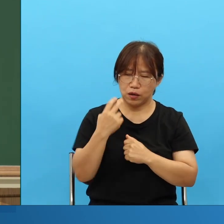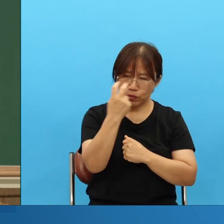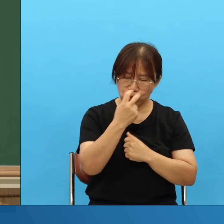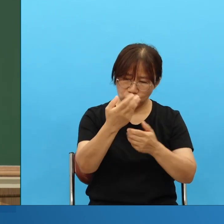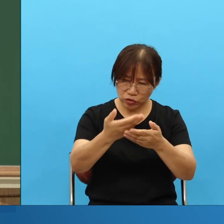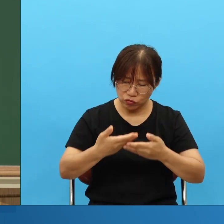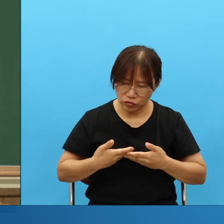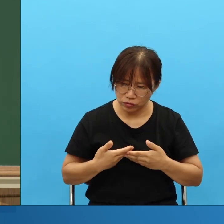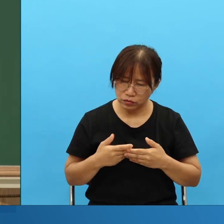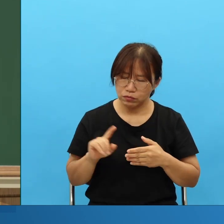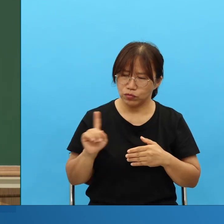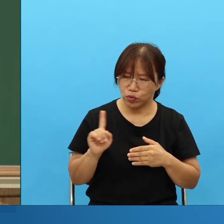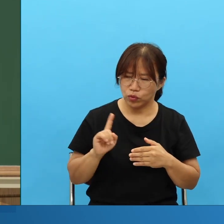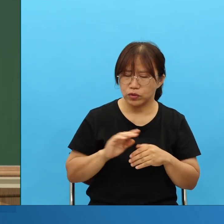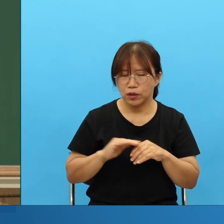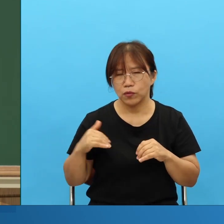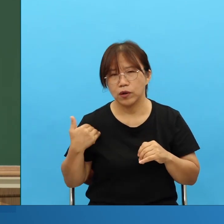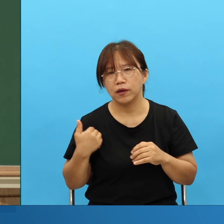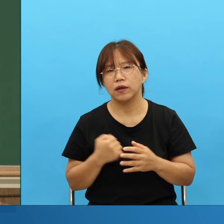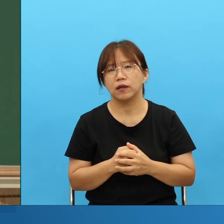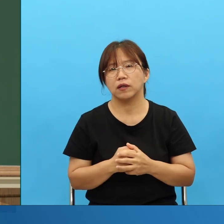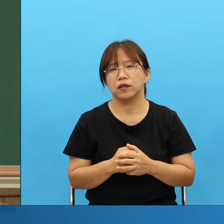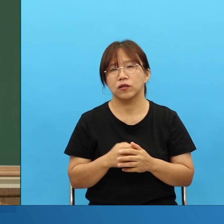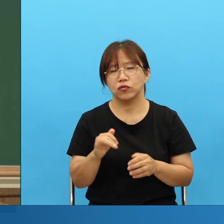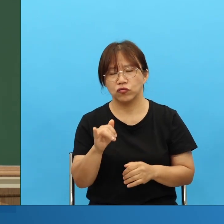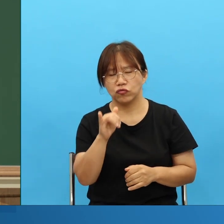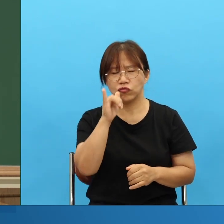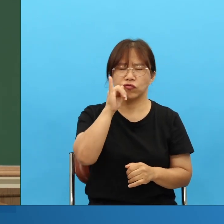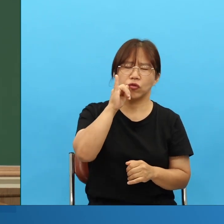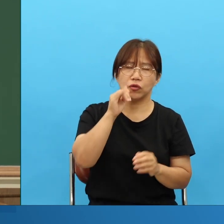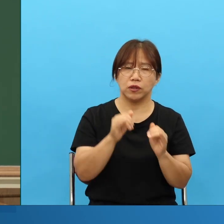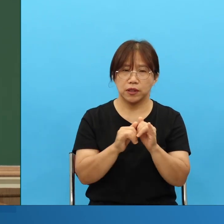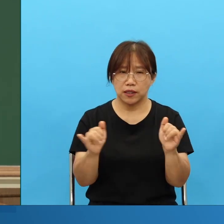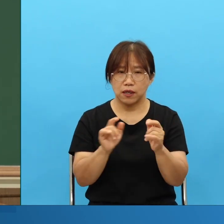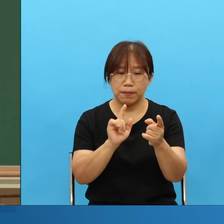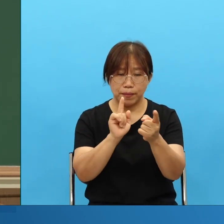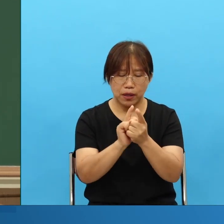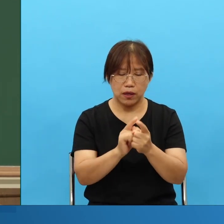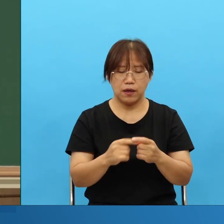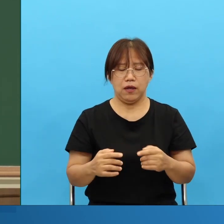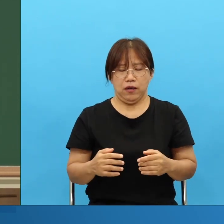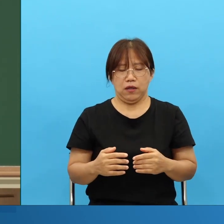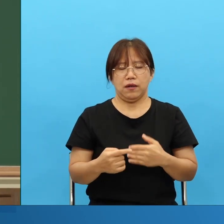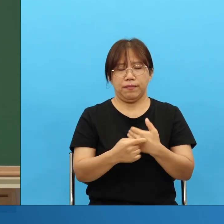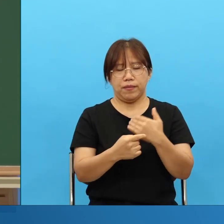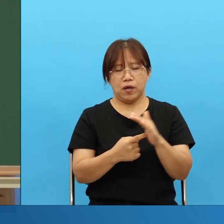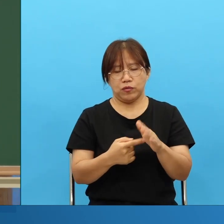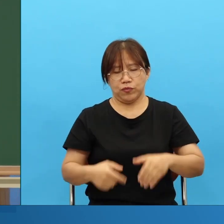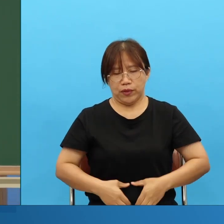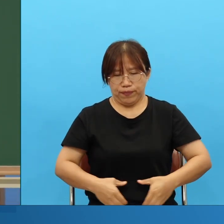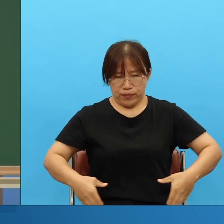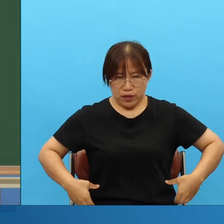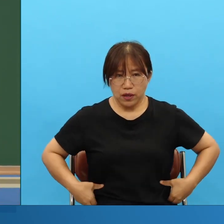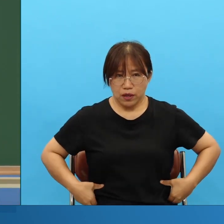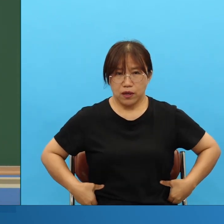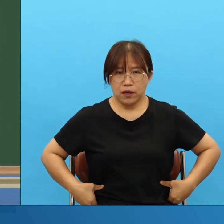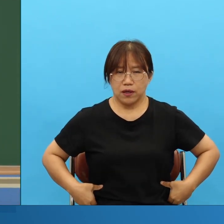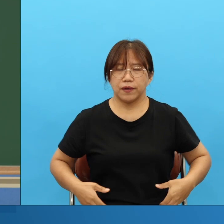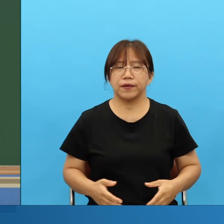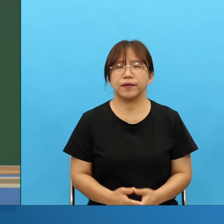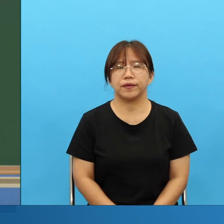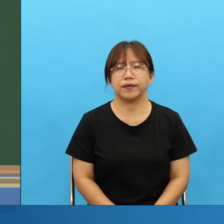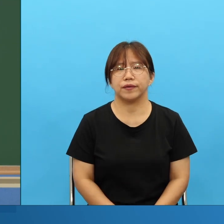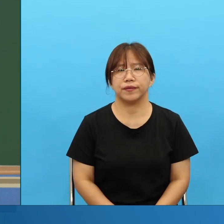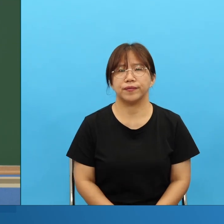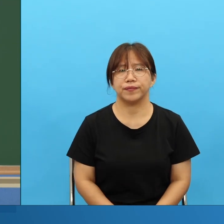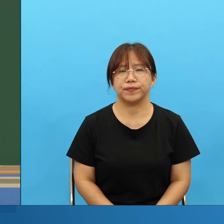건가? 그리고 이제 중독자들을 만나는데 담대해지는 거예요. 담대해지는 거예요. 보통